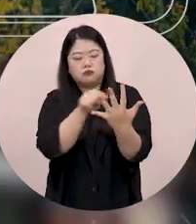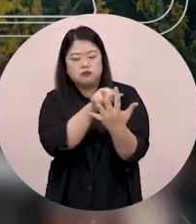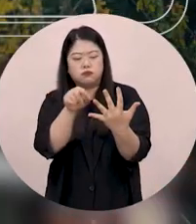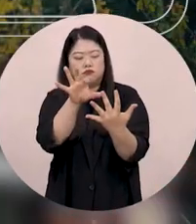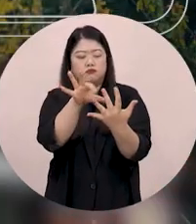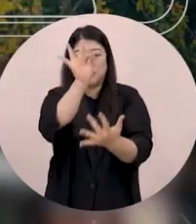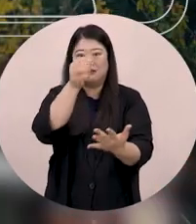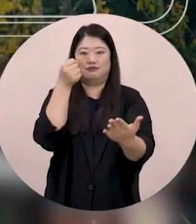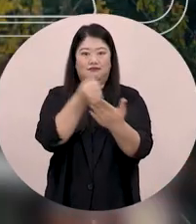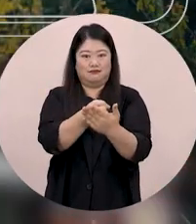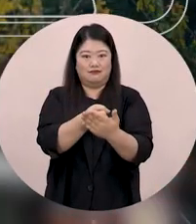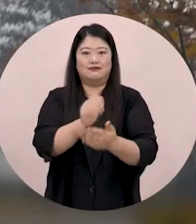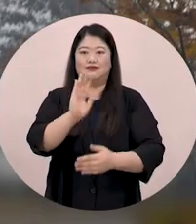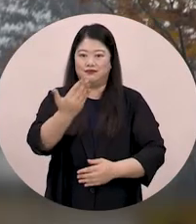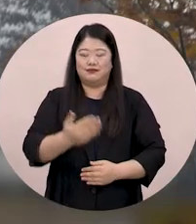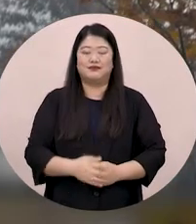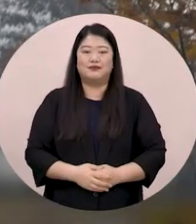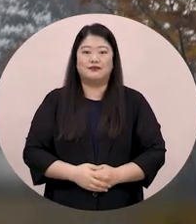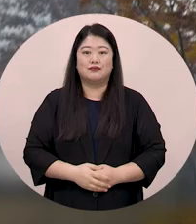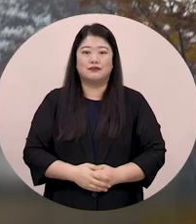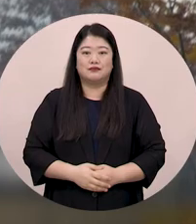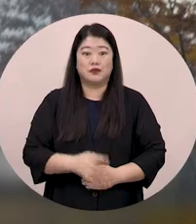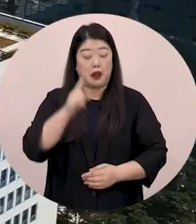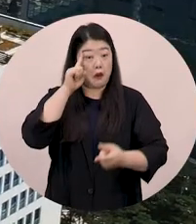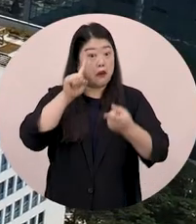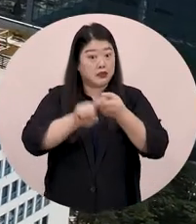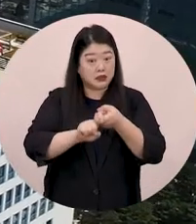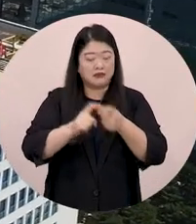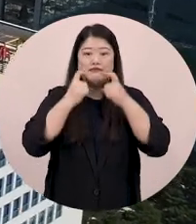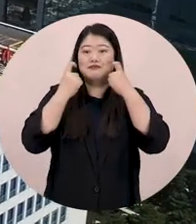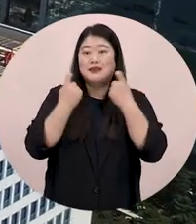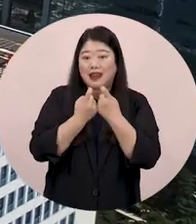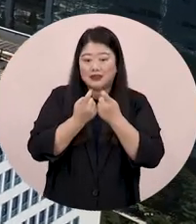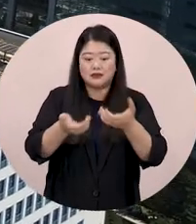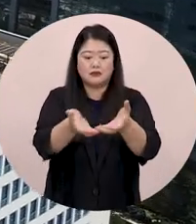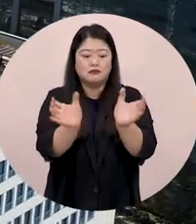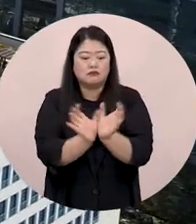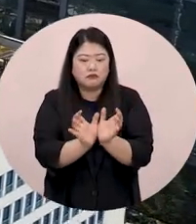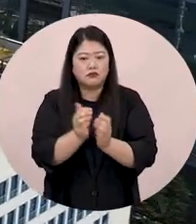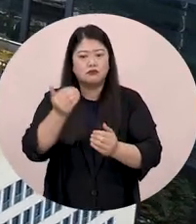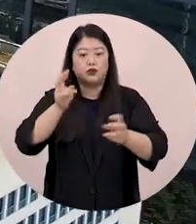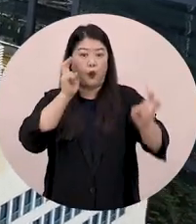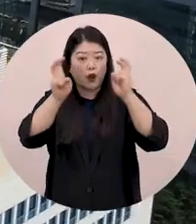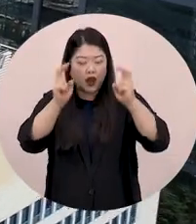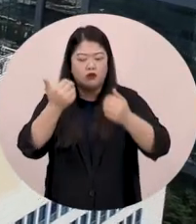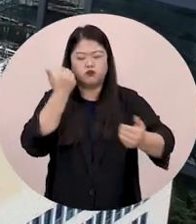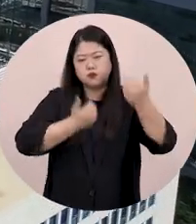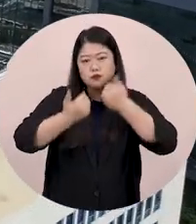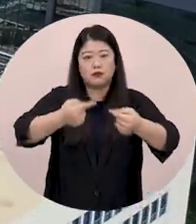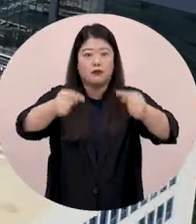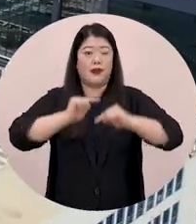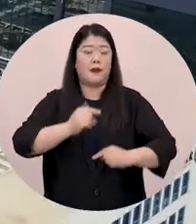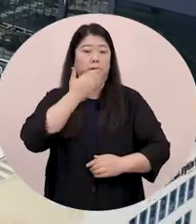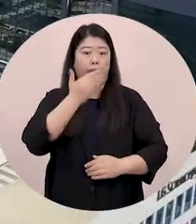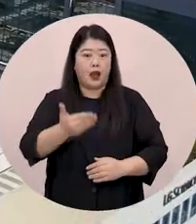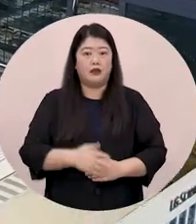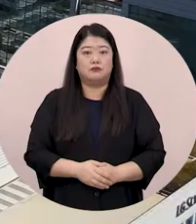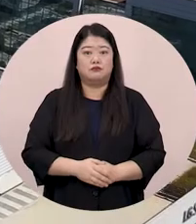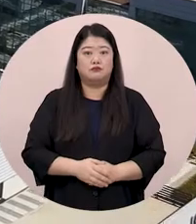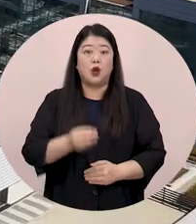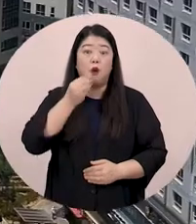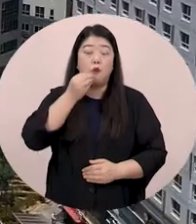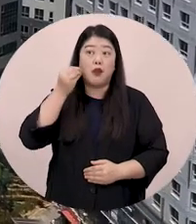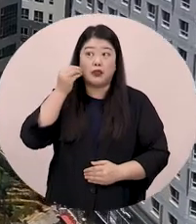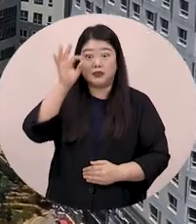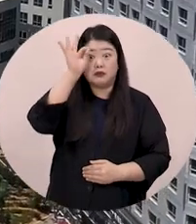기타 중 하나를 택해 제안하면 됩니다. 구정에 관심이 있는 주민, 기업, 단체면 누구나 신청할 수 있으며